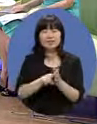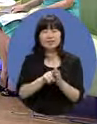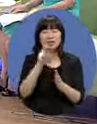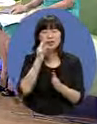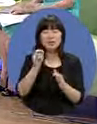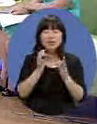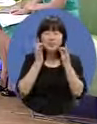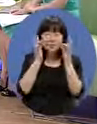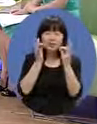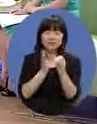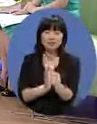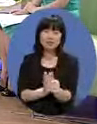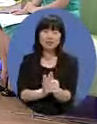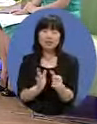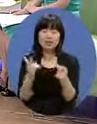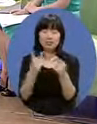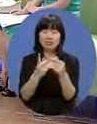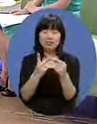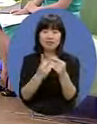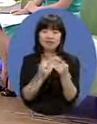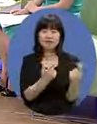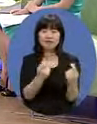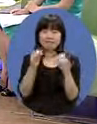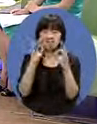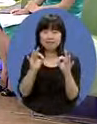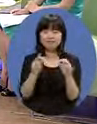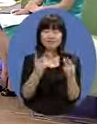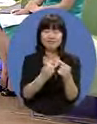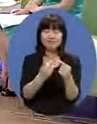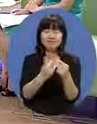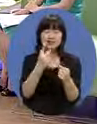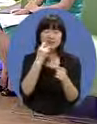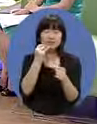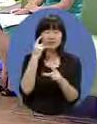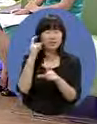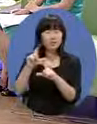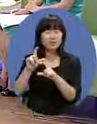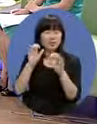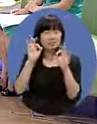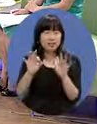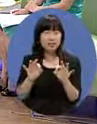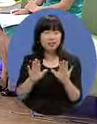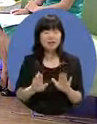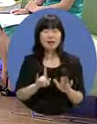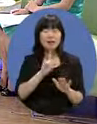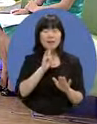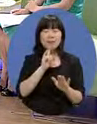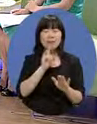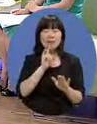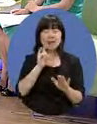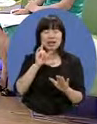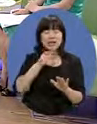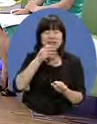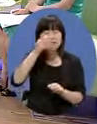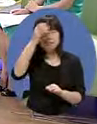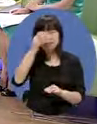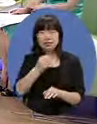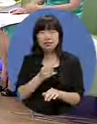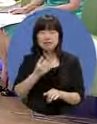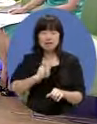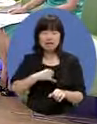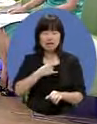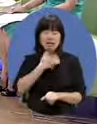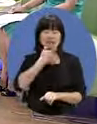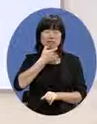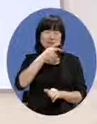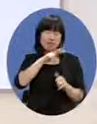어머니께서 노력해 주셔야 될 것 같고요. 네. 두 번째를 함께 보겠습니다. 두 번째 어머님의 고민은요. 말대꾸하는 딸이 미워요.